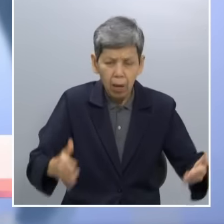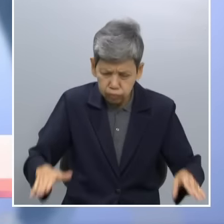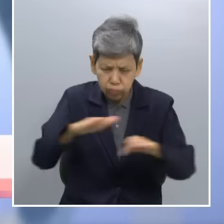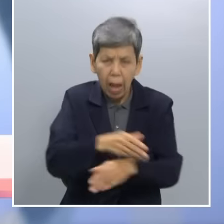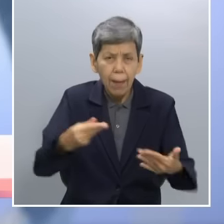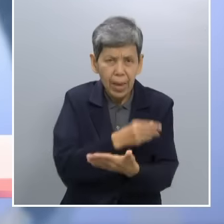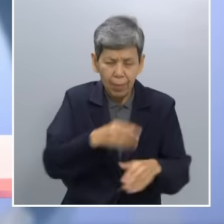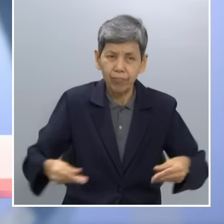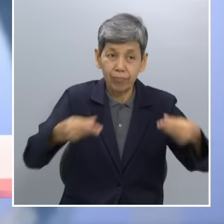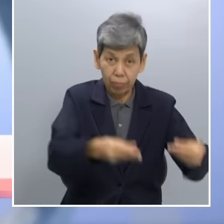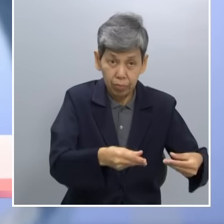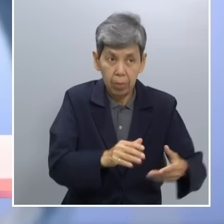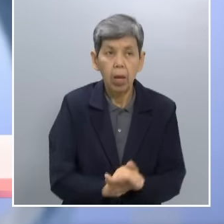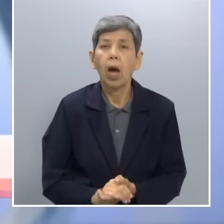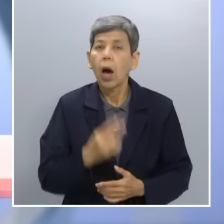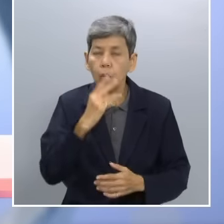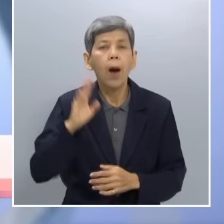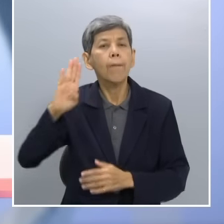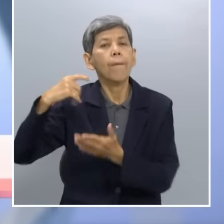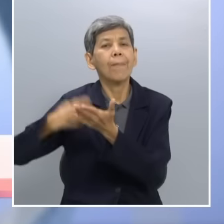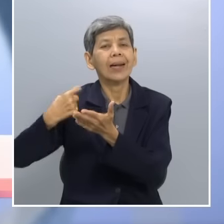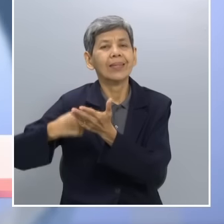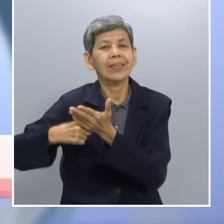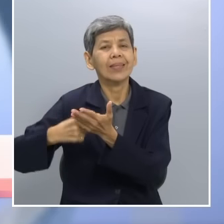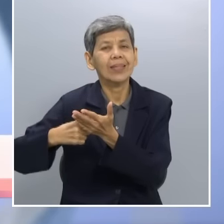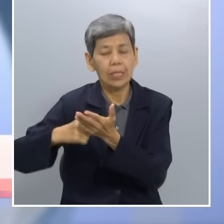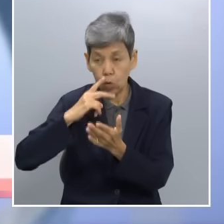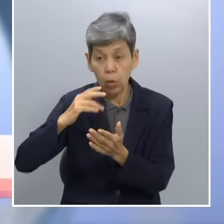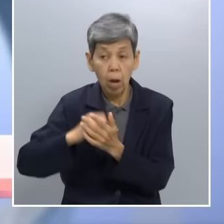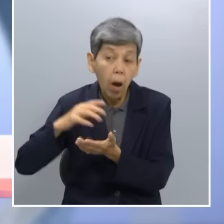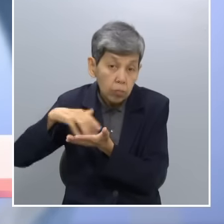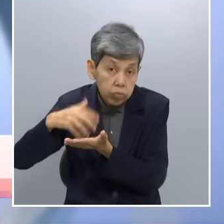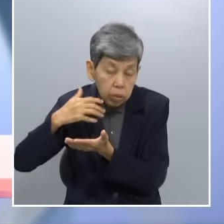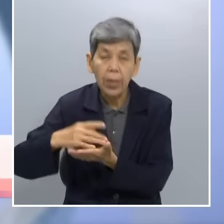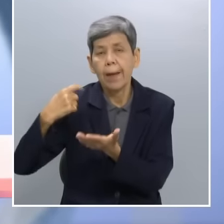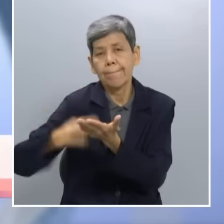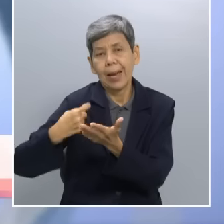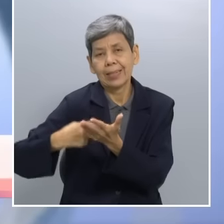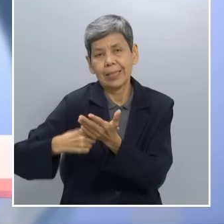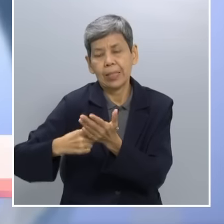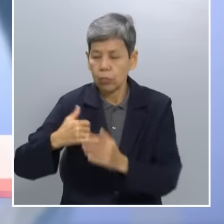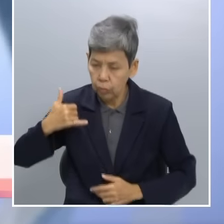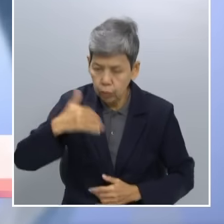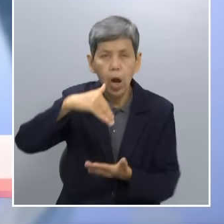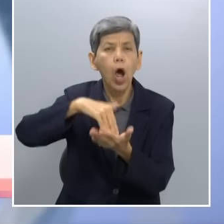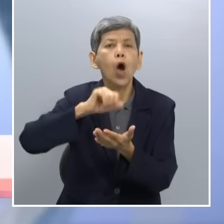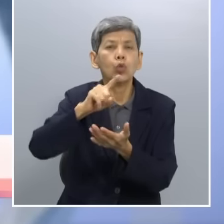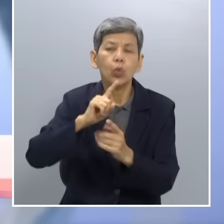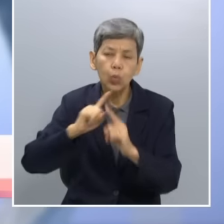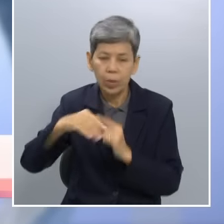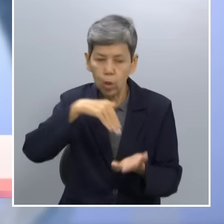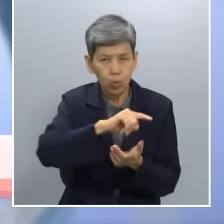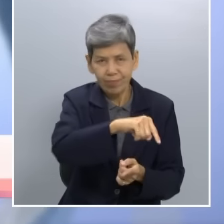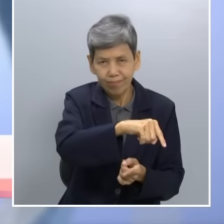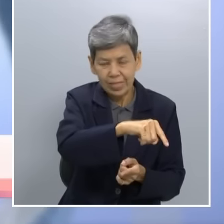ได้ปรากฏมันกลายเป็นว่าทางประกันเองนะฮะแต่ท่านจะฟังจากบอกเล่านะประกันเนี่ยไปที่ศูนย์อีกศูนย์นึงซึ่งไม่ใช่ศูนย์ที่รถ